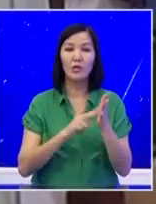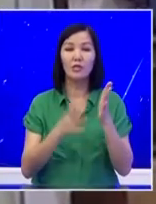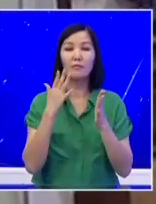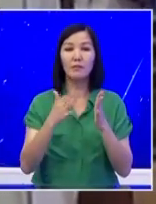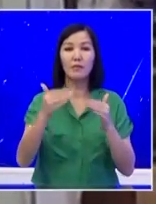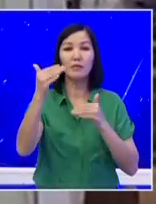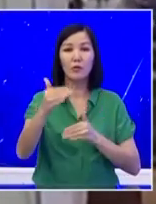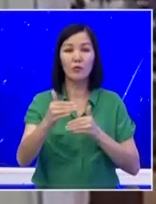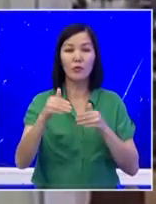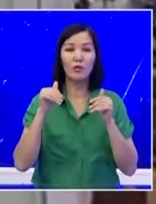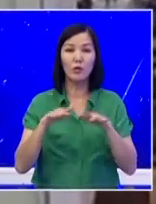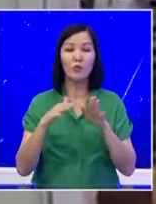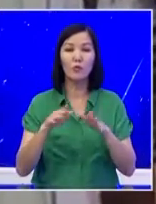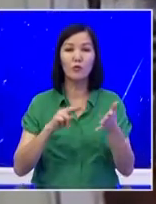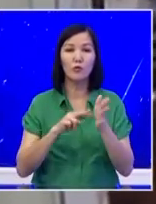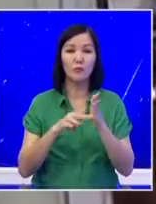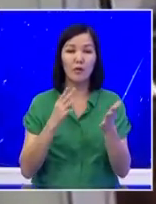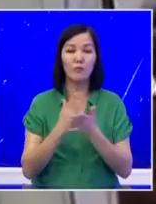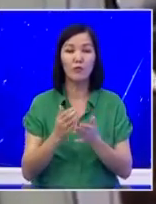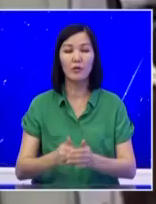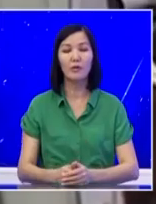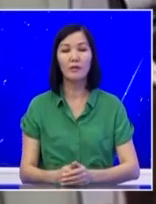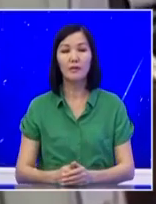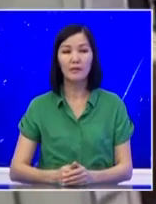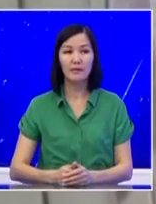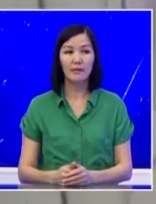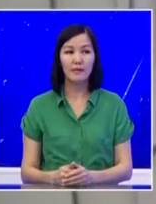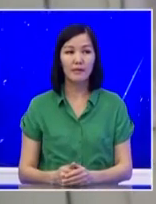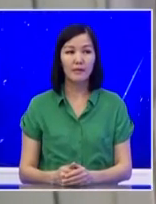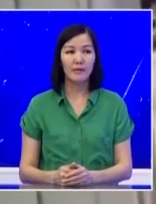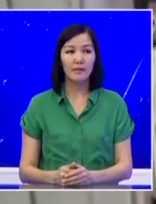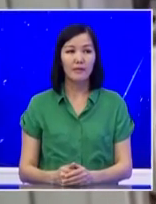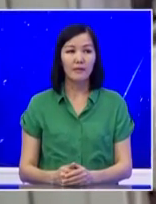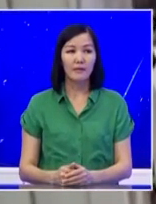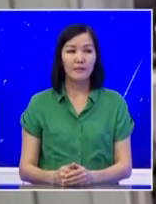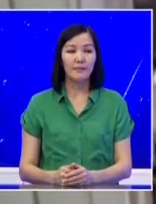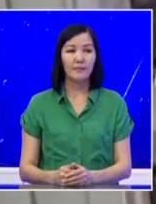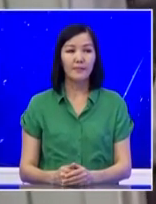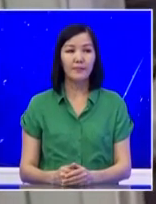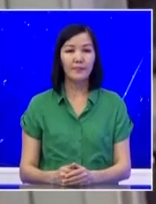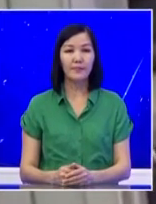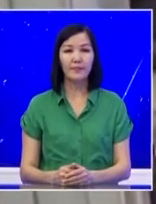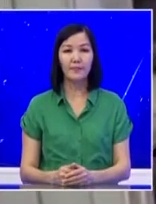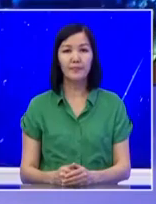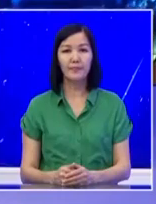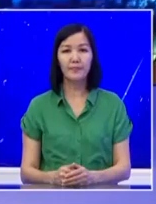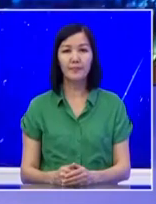де тігуді жоспарлап отыр. Топтаманы ғалымтор ақпараттарымен дайындаған Меруерт Қыдырбайқызы, Жетісу арнасы.